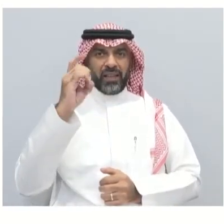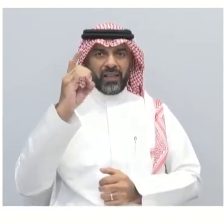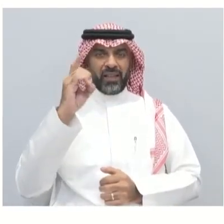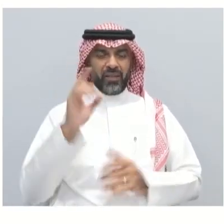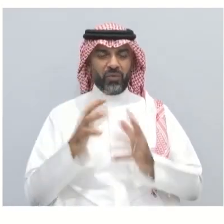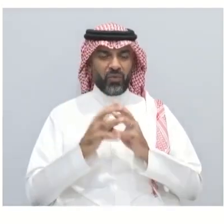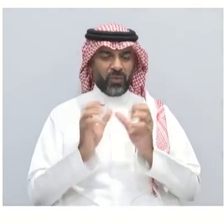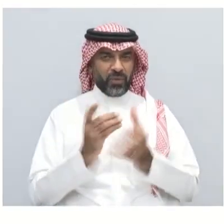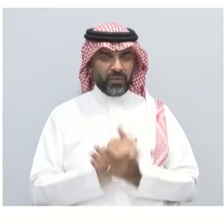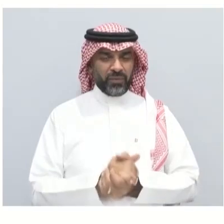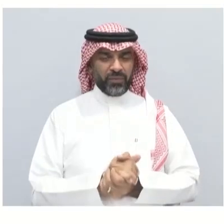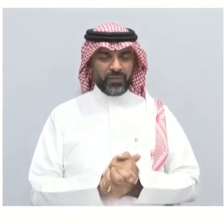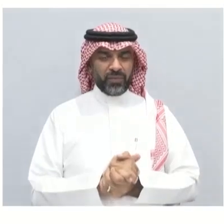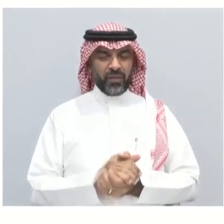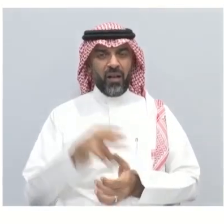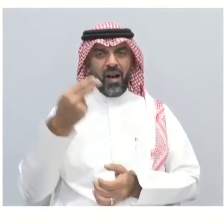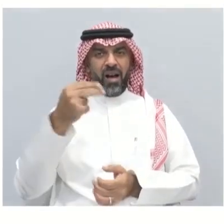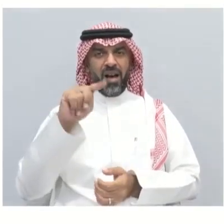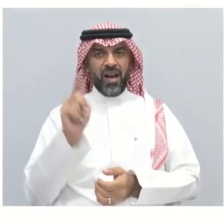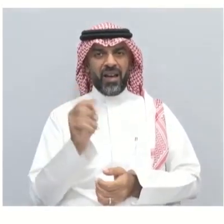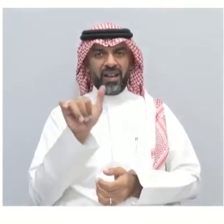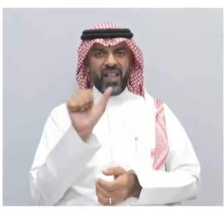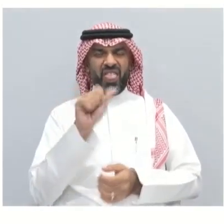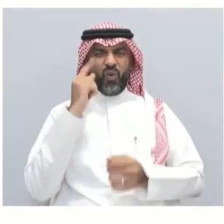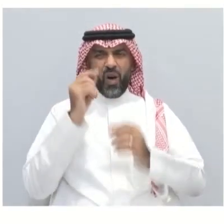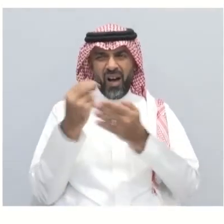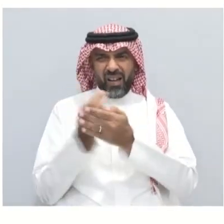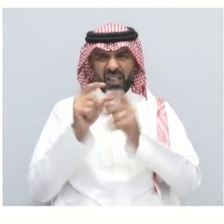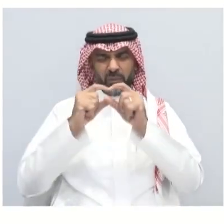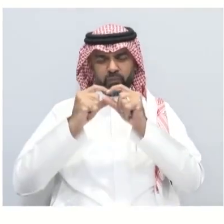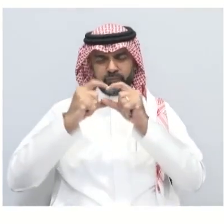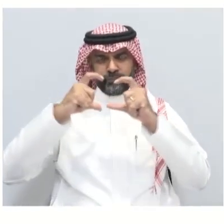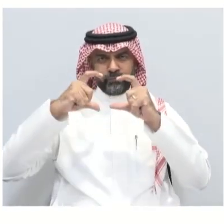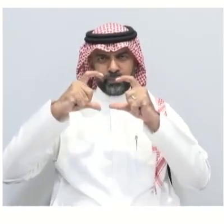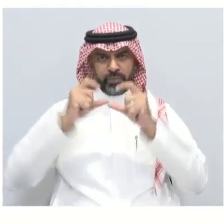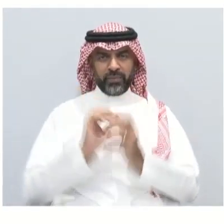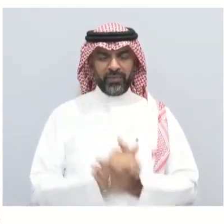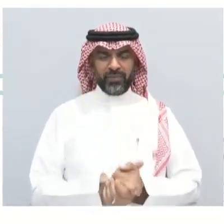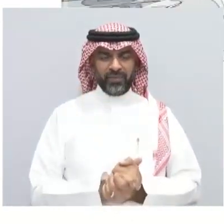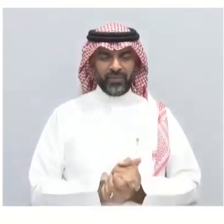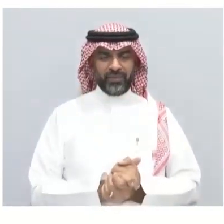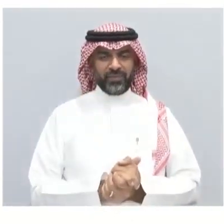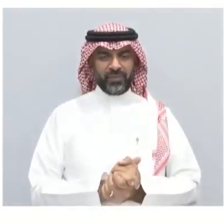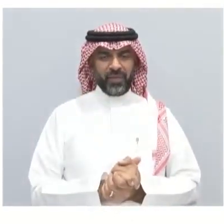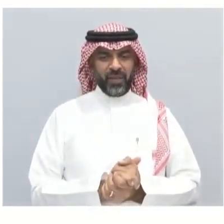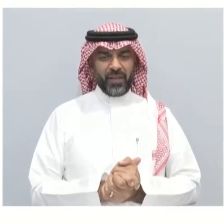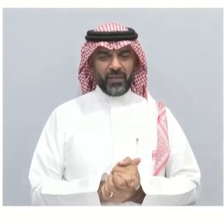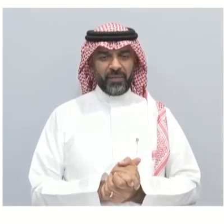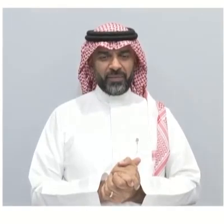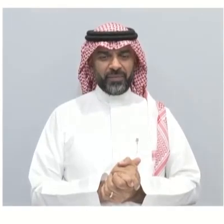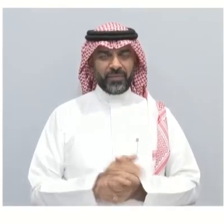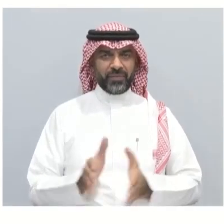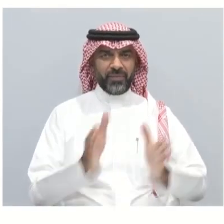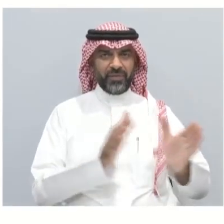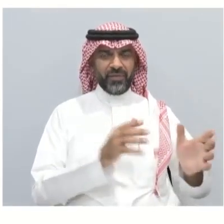به احسنتم الخط العريض او الغامق عند تطبيق التنسيق على النص